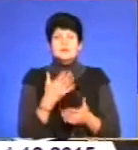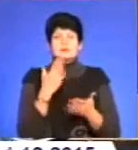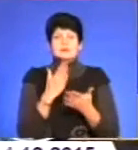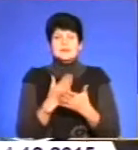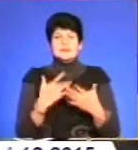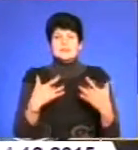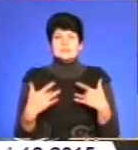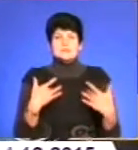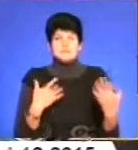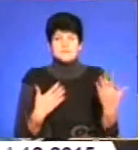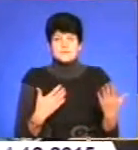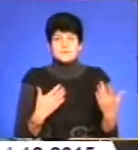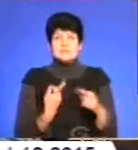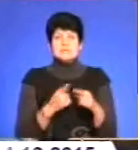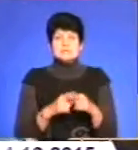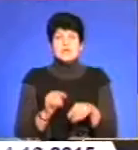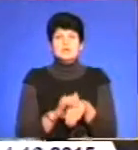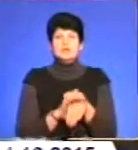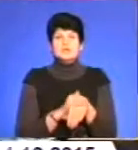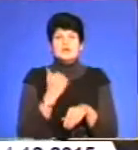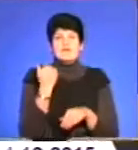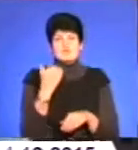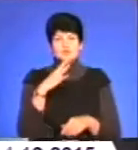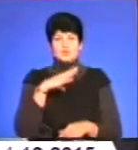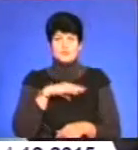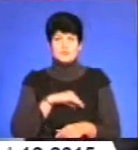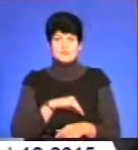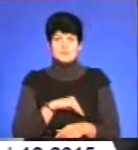сцені, ця доброта вашої душі